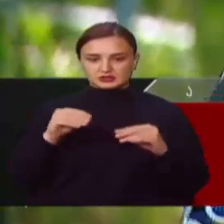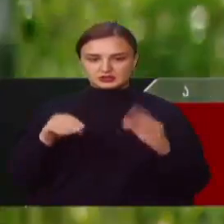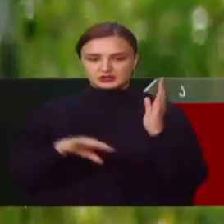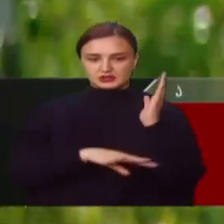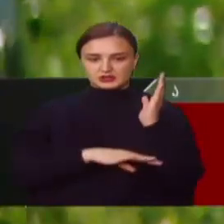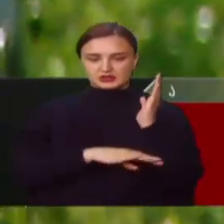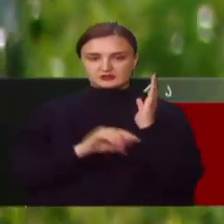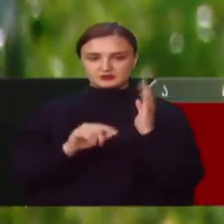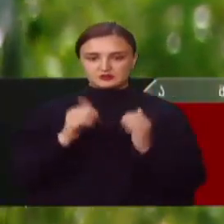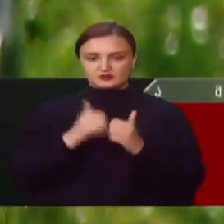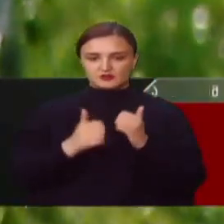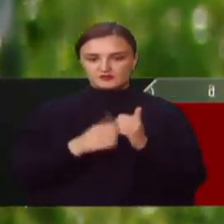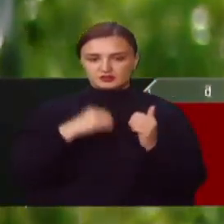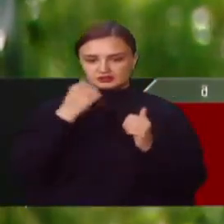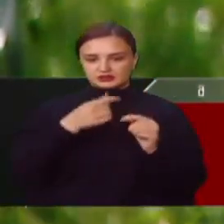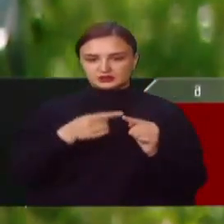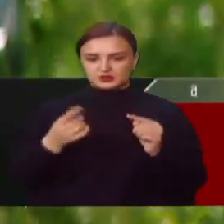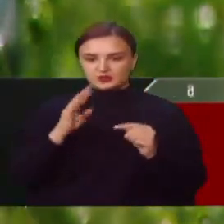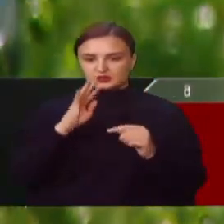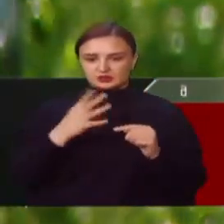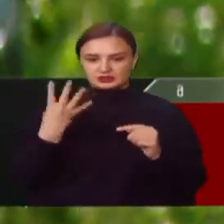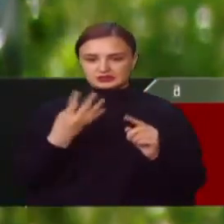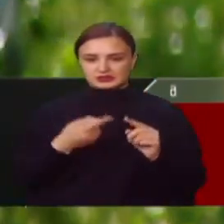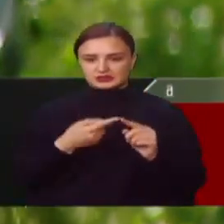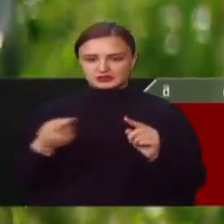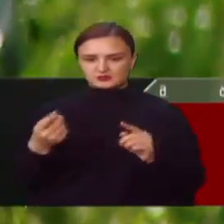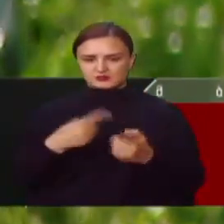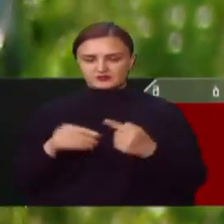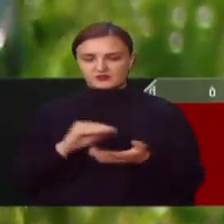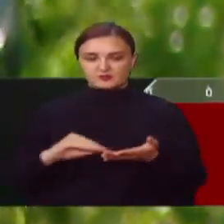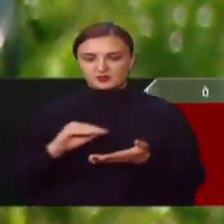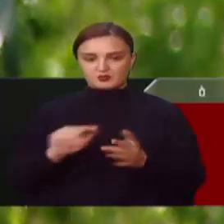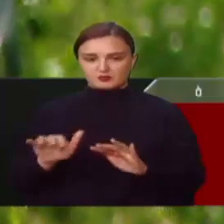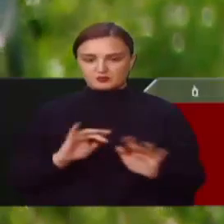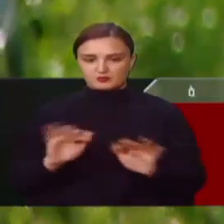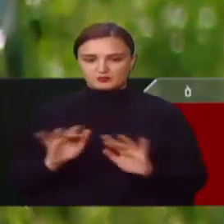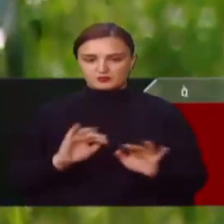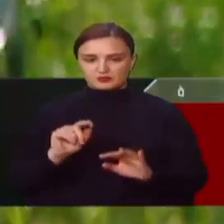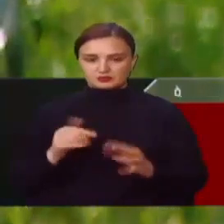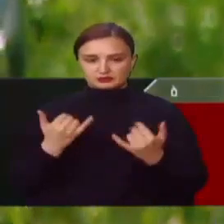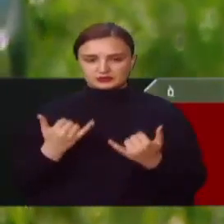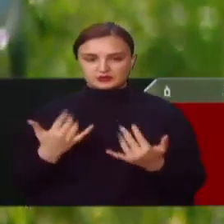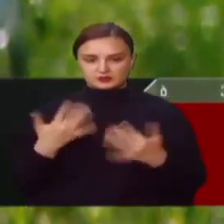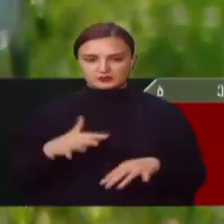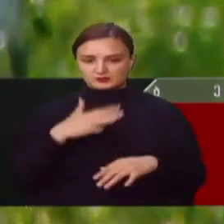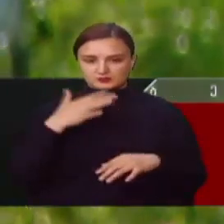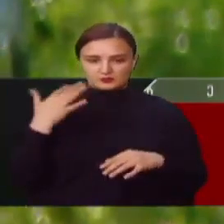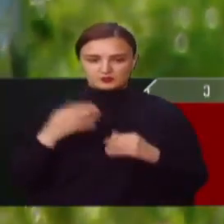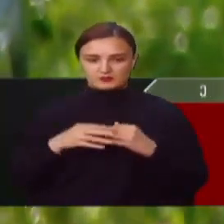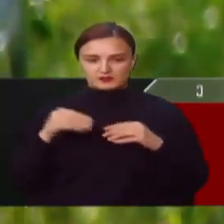ნაყოფები აქვთ. ყოველ წელს 4 წლის განმავლობაში ვიმეორებით ამ პროცესს და აგერ უკვე უამრავი